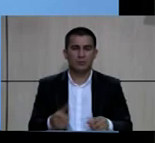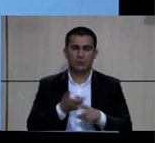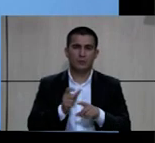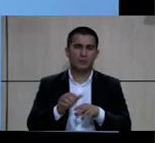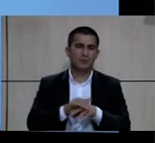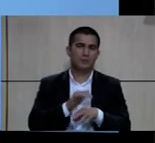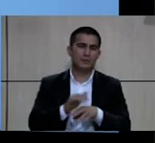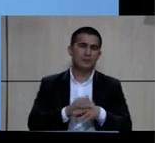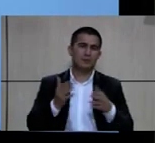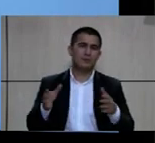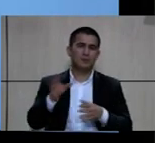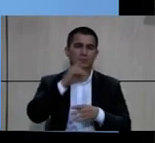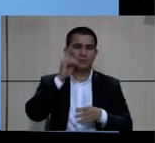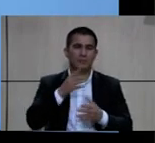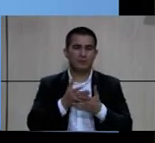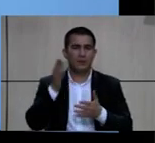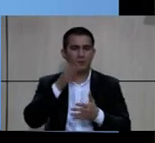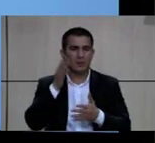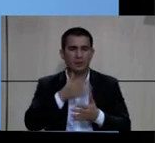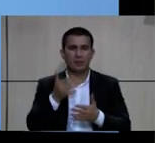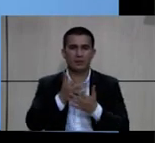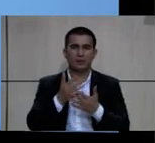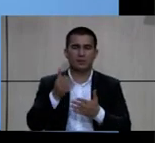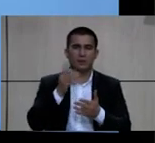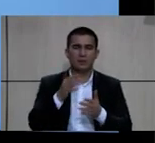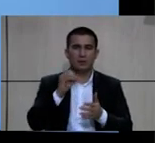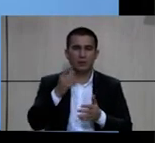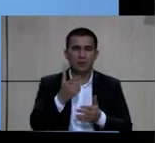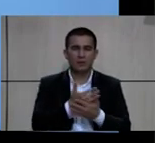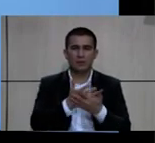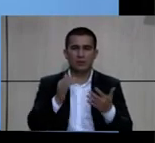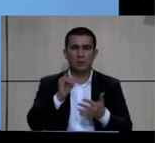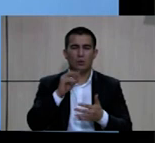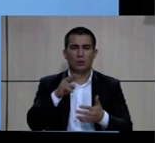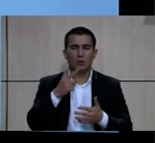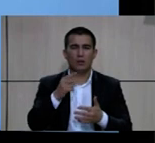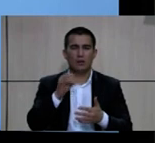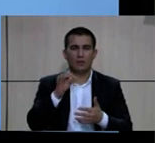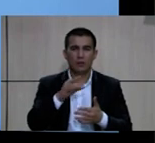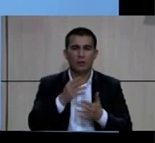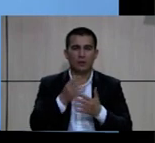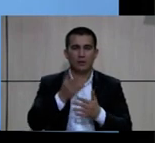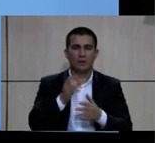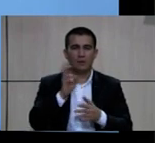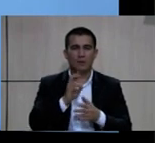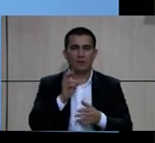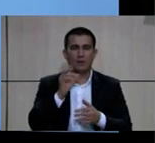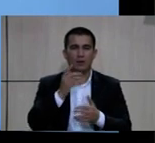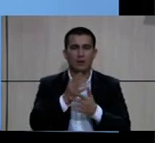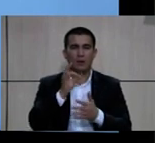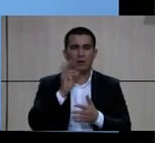Barakalla. Suv, yog'lar, mineral tuzlar, uglevodlar, oqsillardan